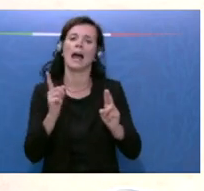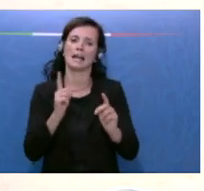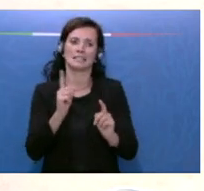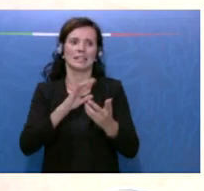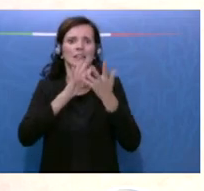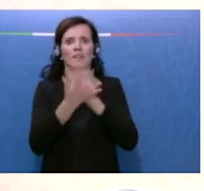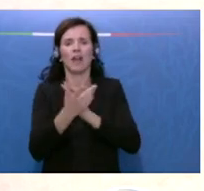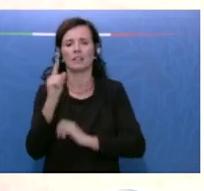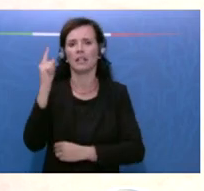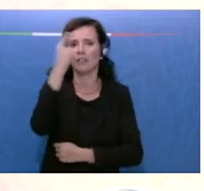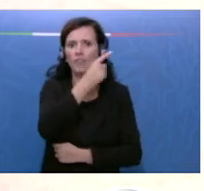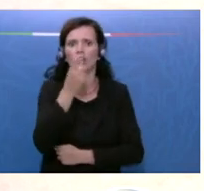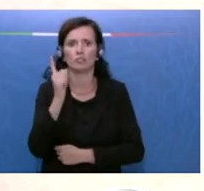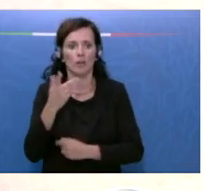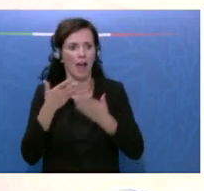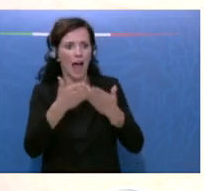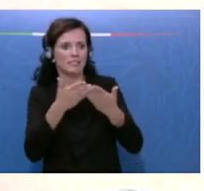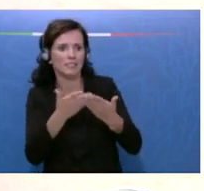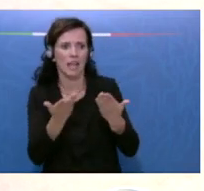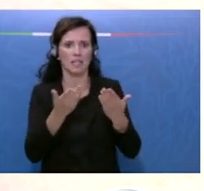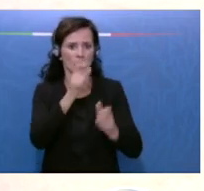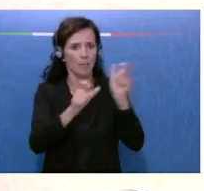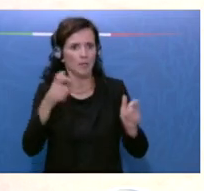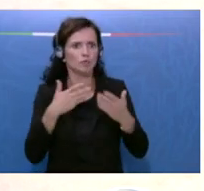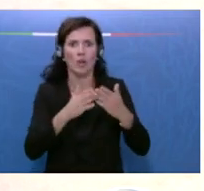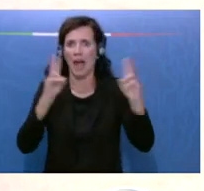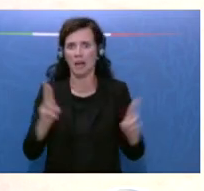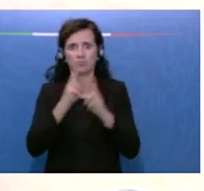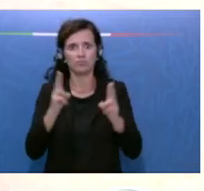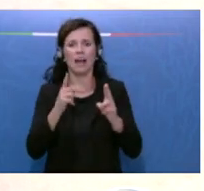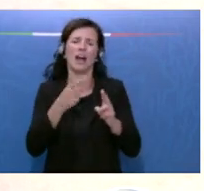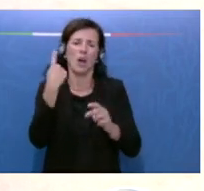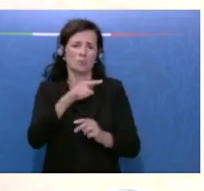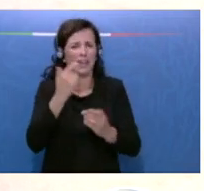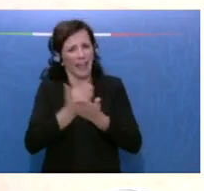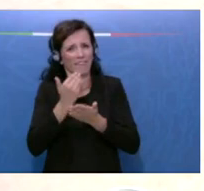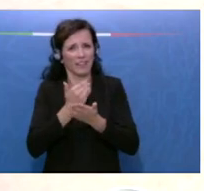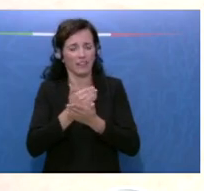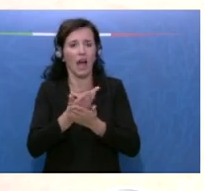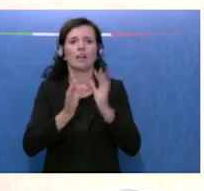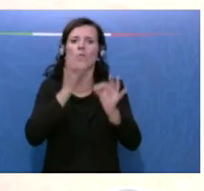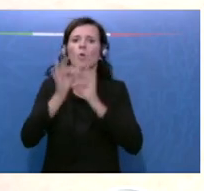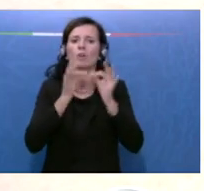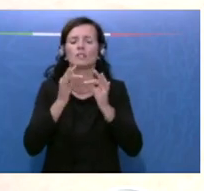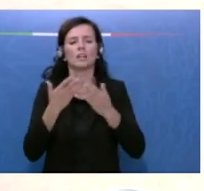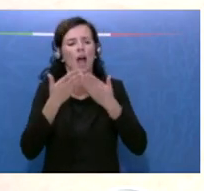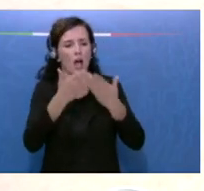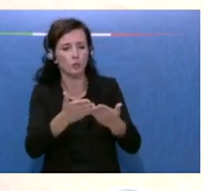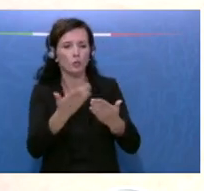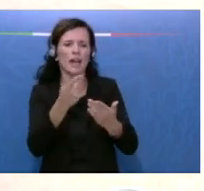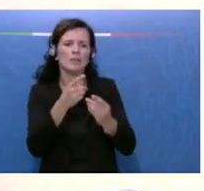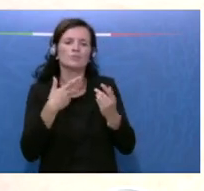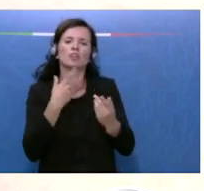con l'assistenza umanitaria significa cercare di salvare quel poco di sistema